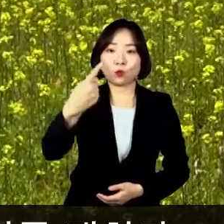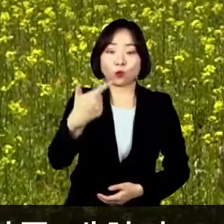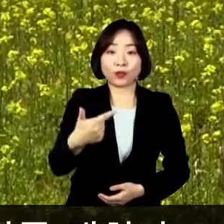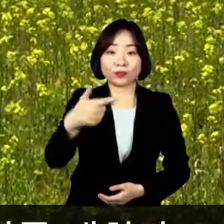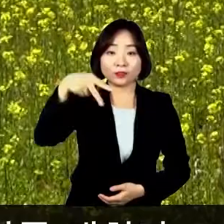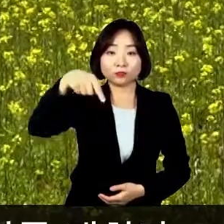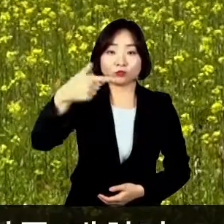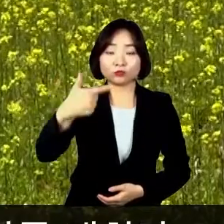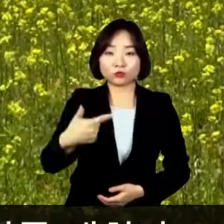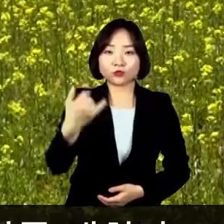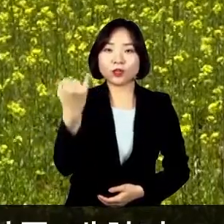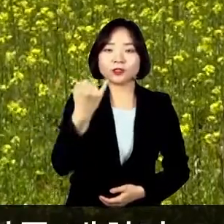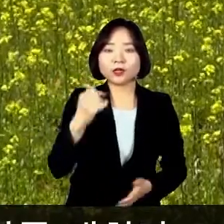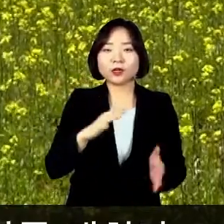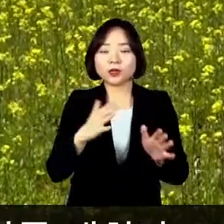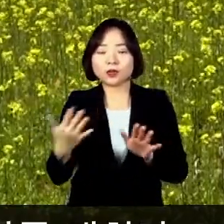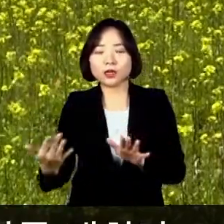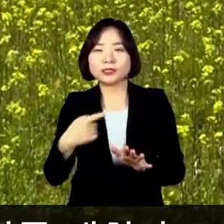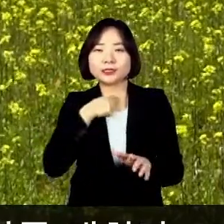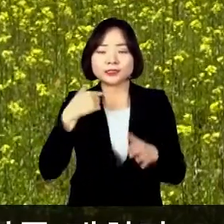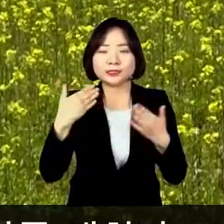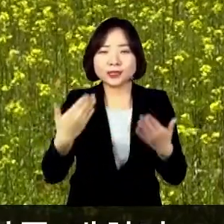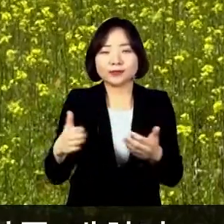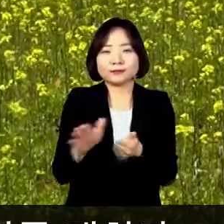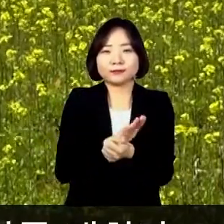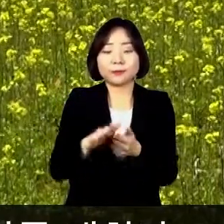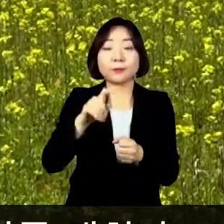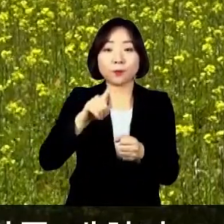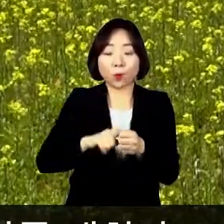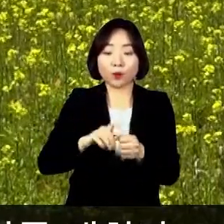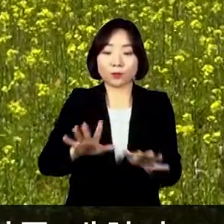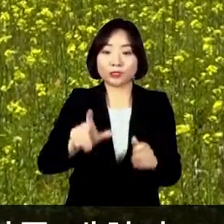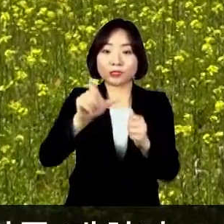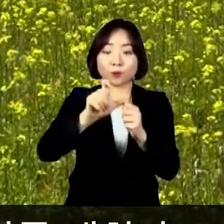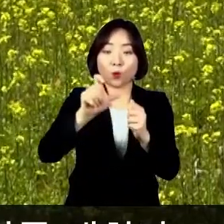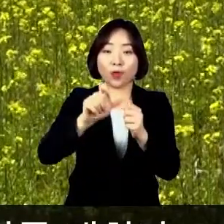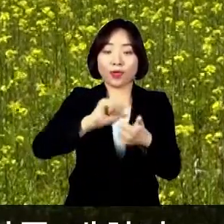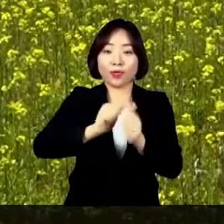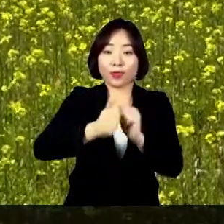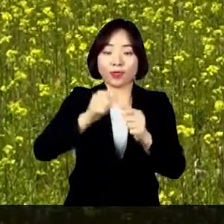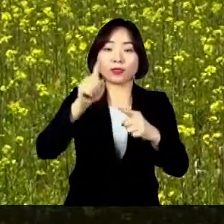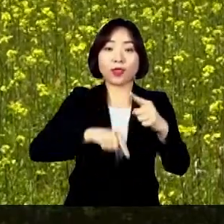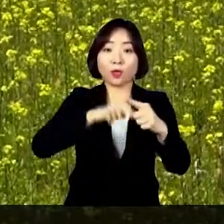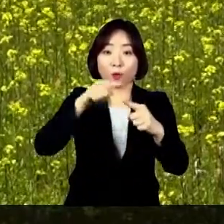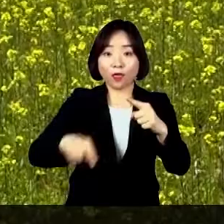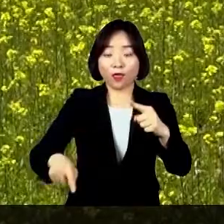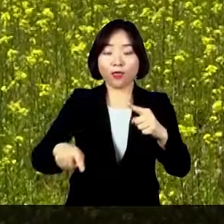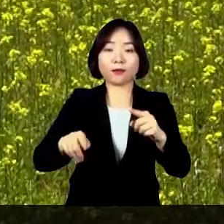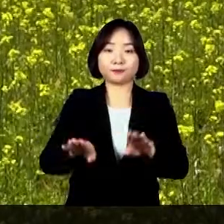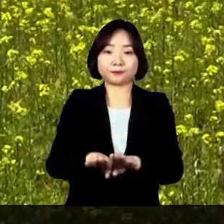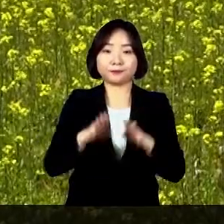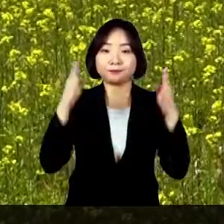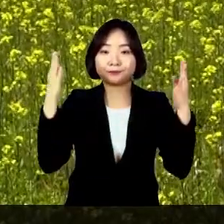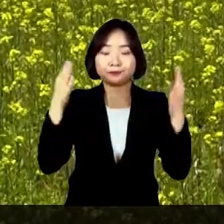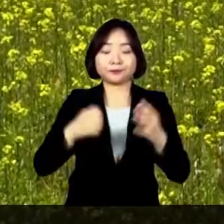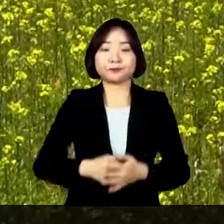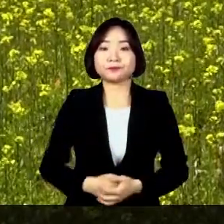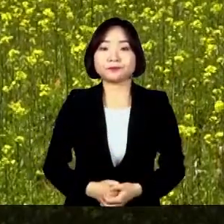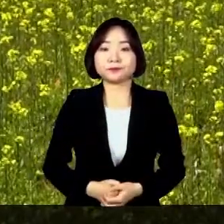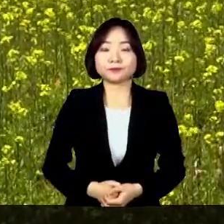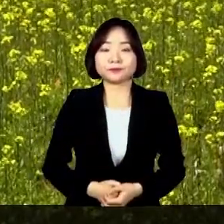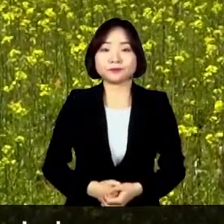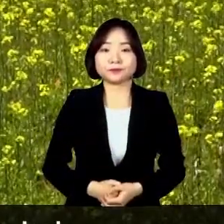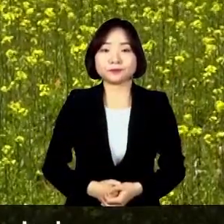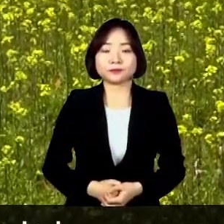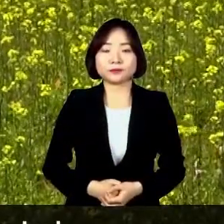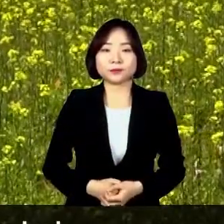유관순 열사의 희생과 평화정신을 기리기 위한 제15회 유관순 평화마라톤 대회가 독립기념관 결의 큰마당 일원에서